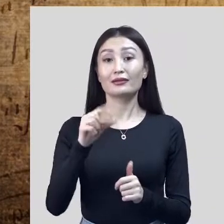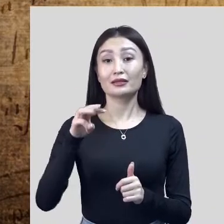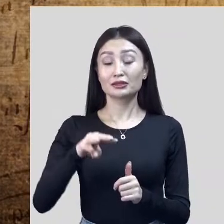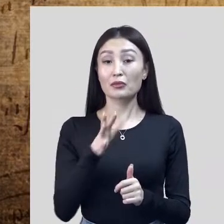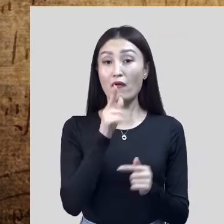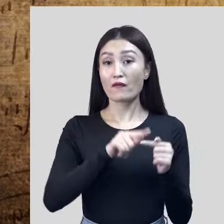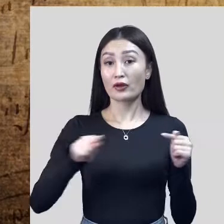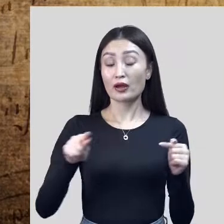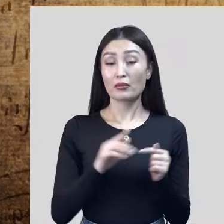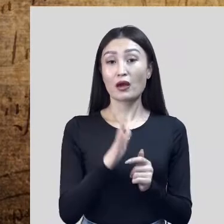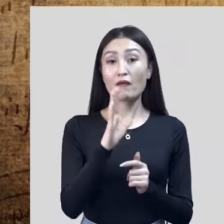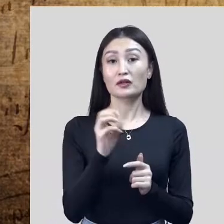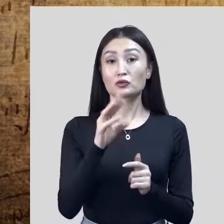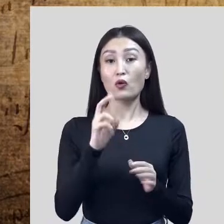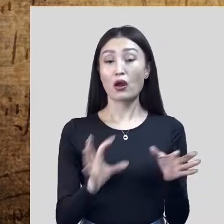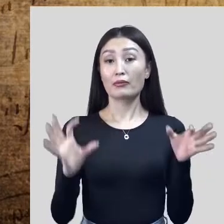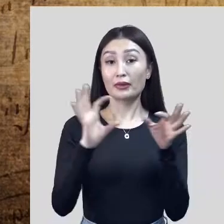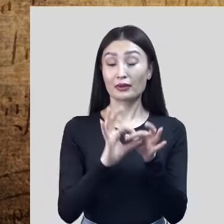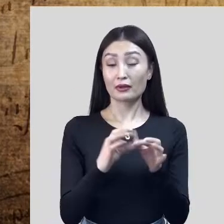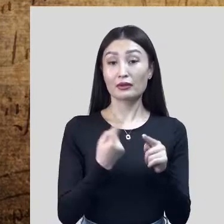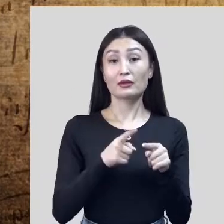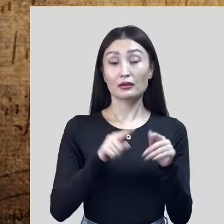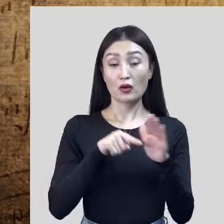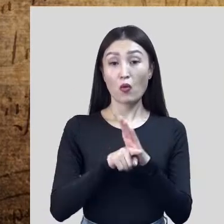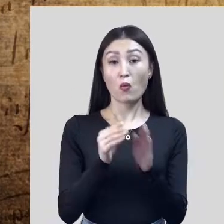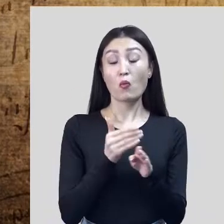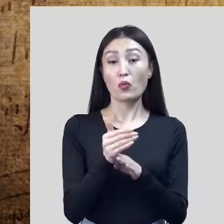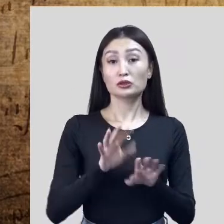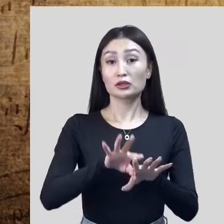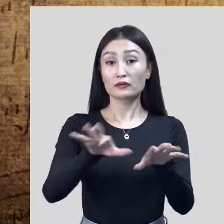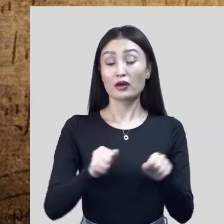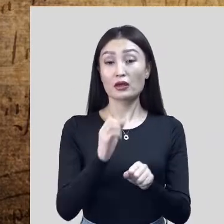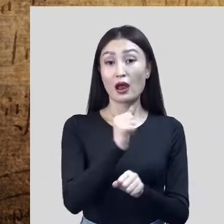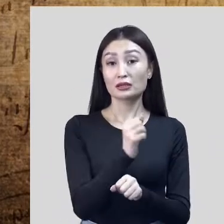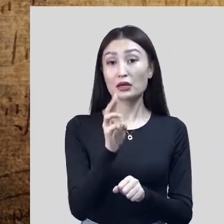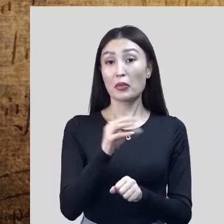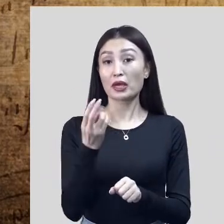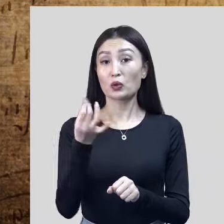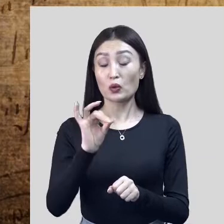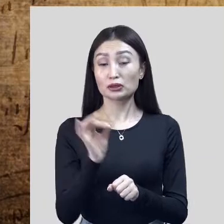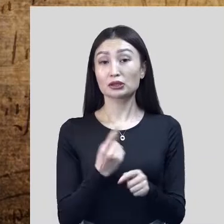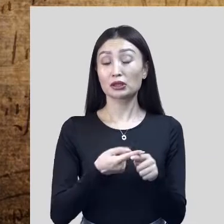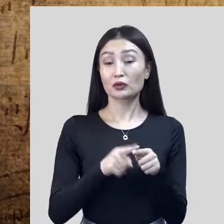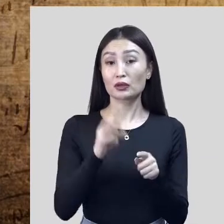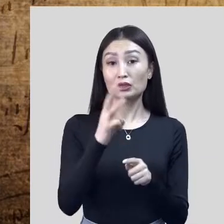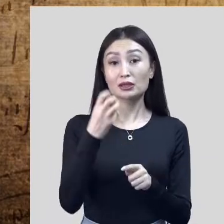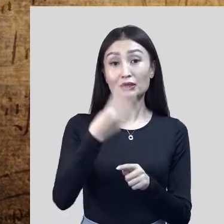время греко-восточного объединения. Эта эпоха начинается после завоевания Александра Македонского, которые проходили